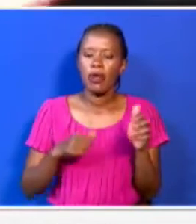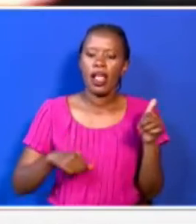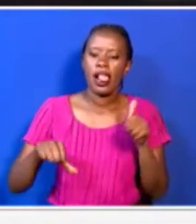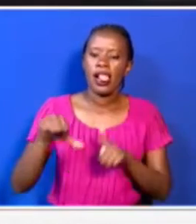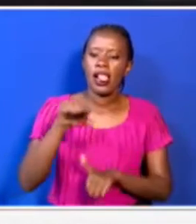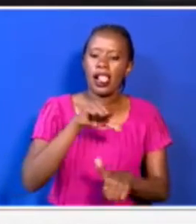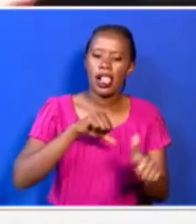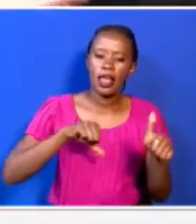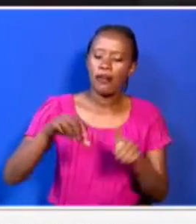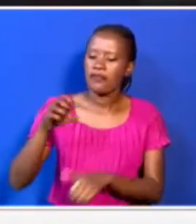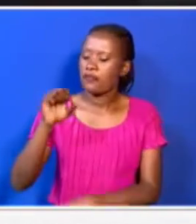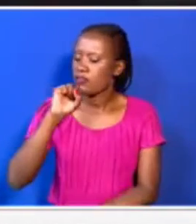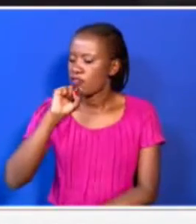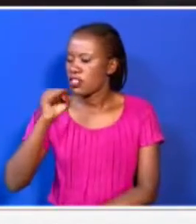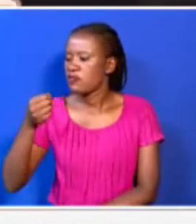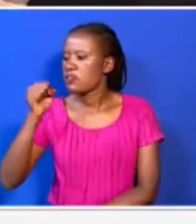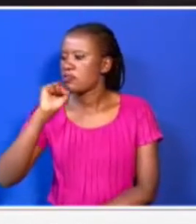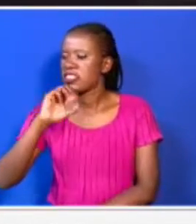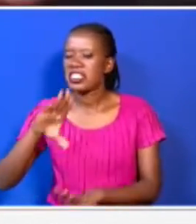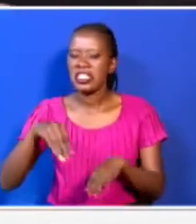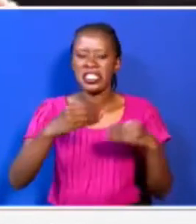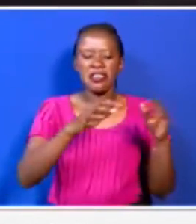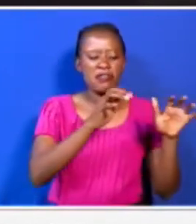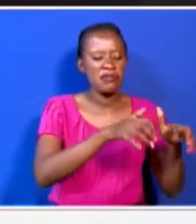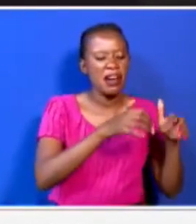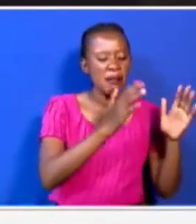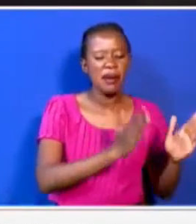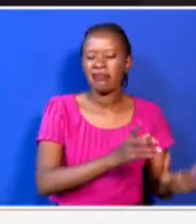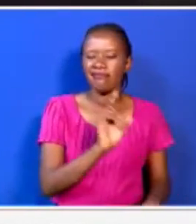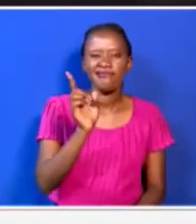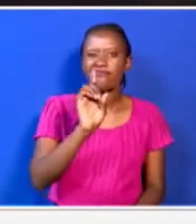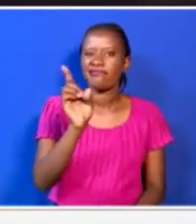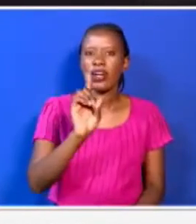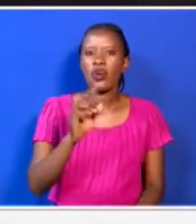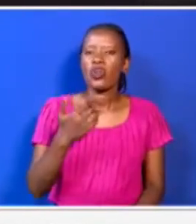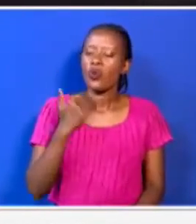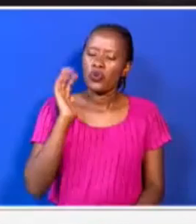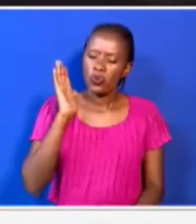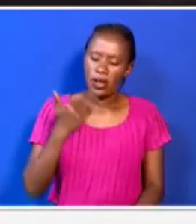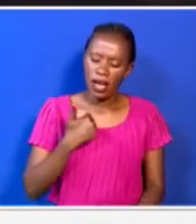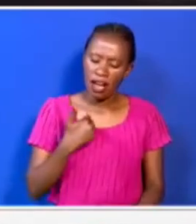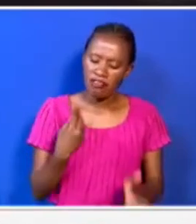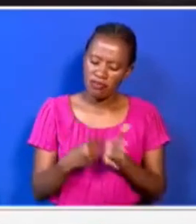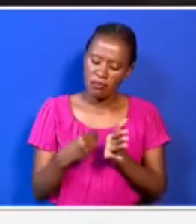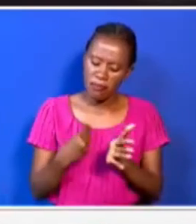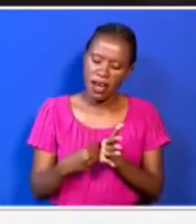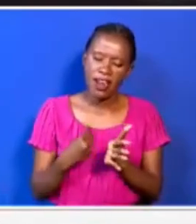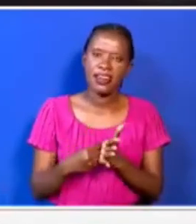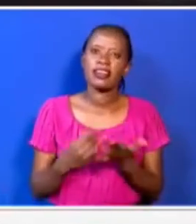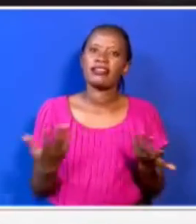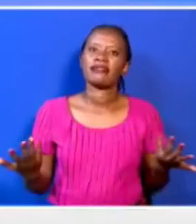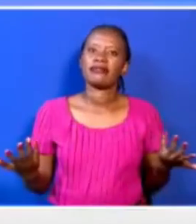na Facebook, Andri Bobo atiatupatia mkulima wa chama. Tutakuwa na yako ya mfuko. Sawa sawa.